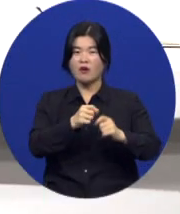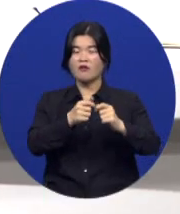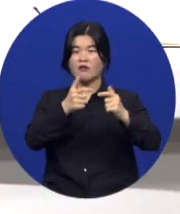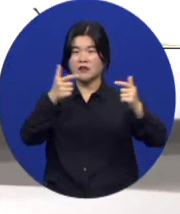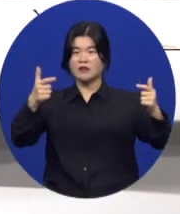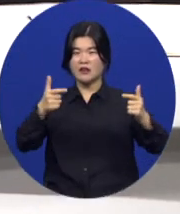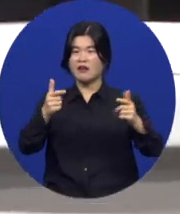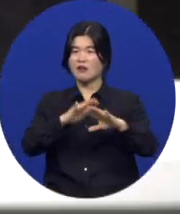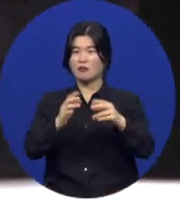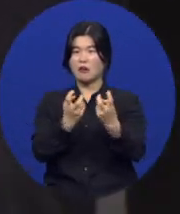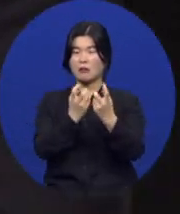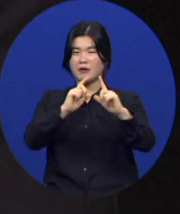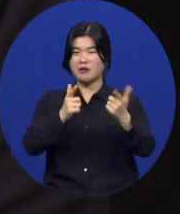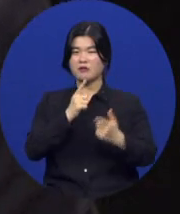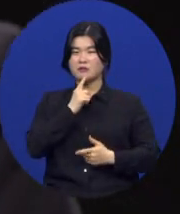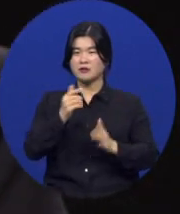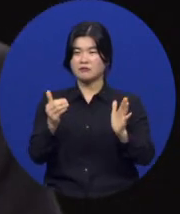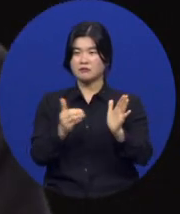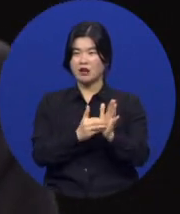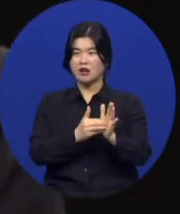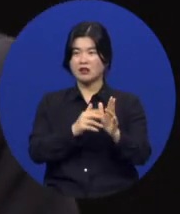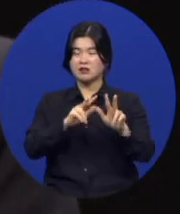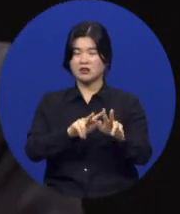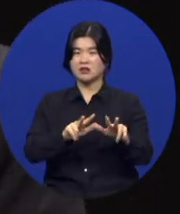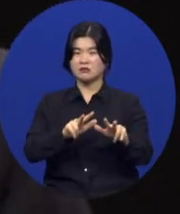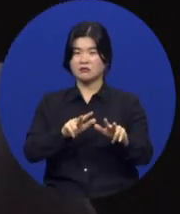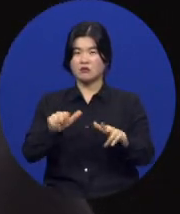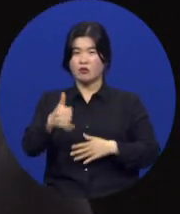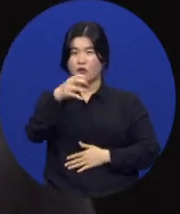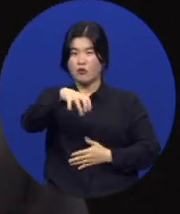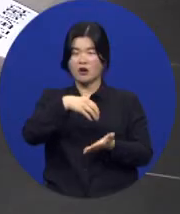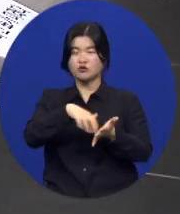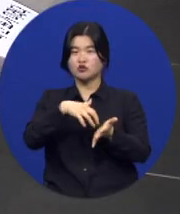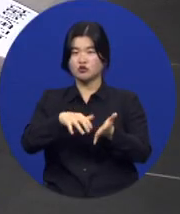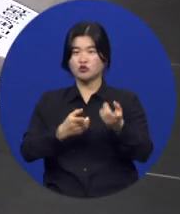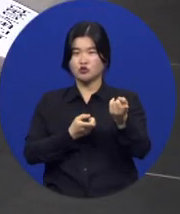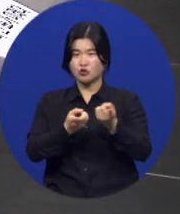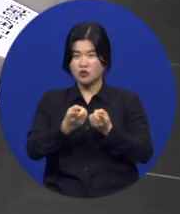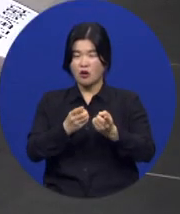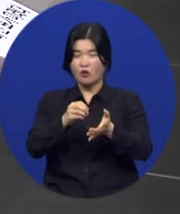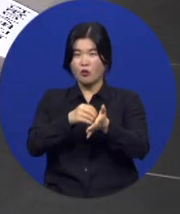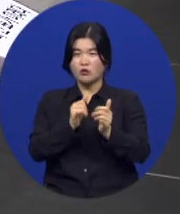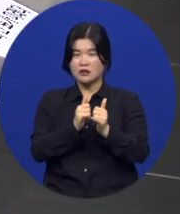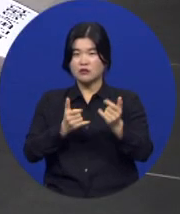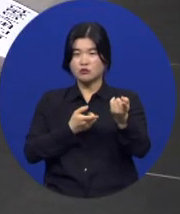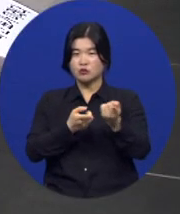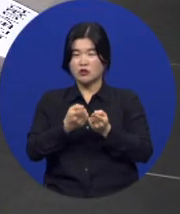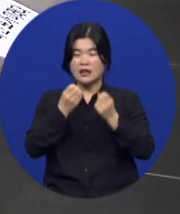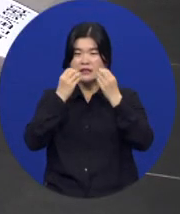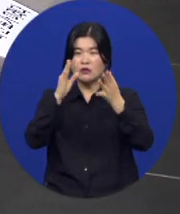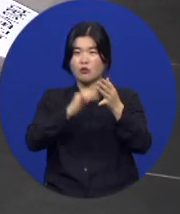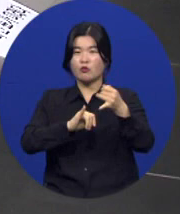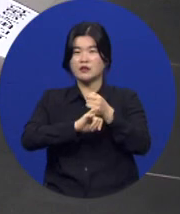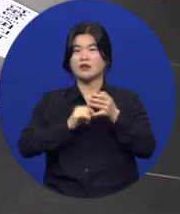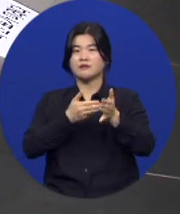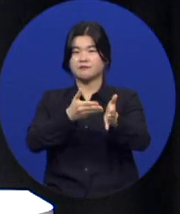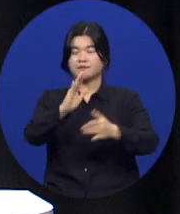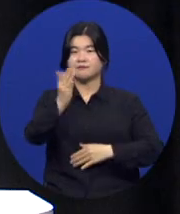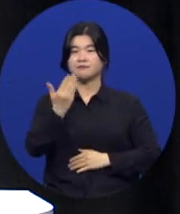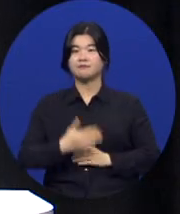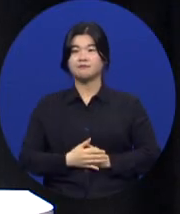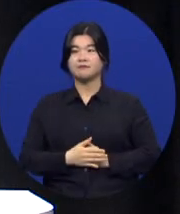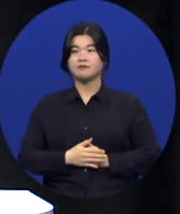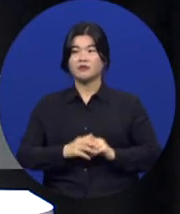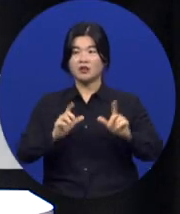밝혔습니다 제주 공항 항공 운항 편수를 조정해 입도 개수를 조절하게 따는 새로운 공약 을 제시했습니다